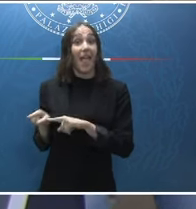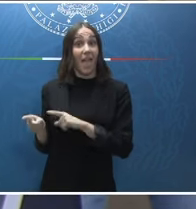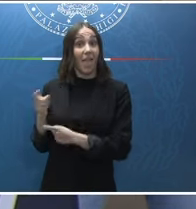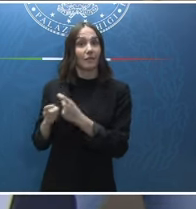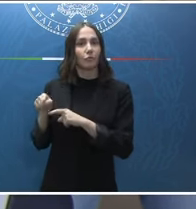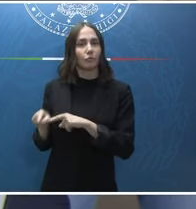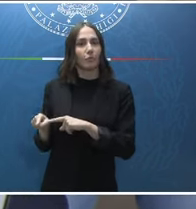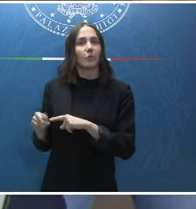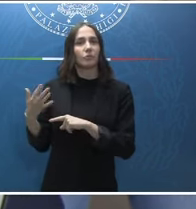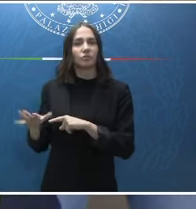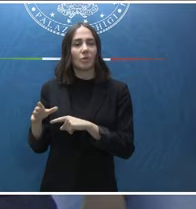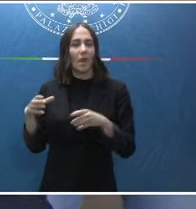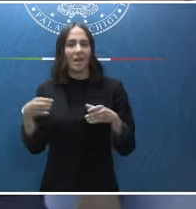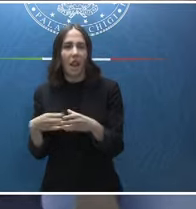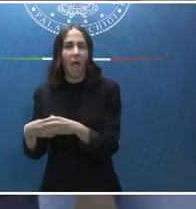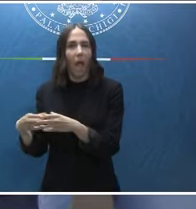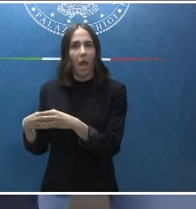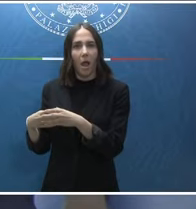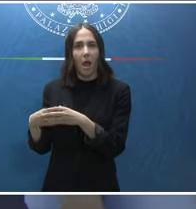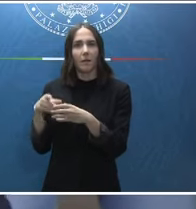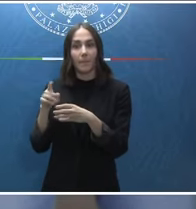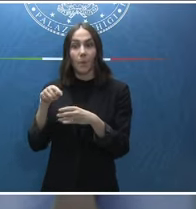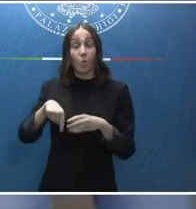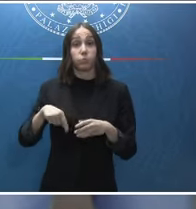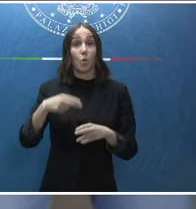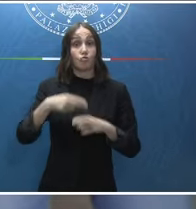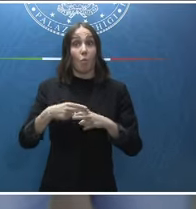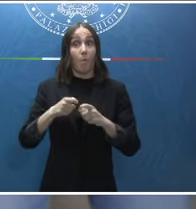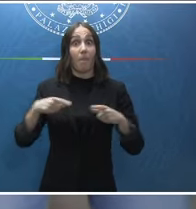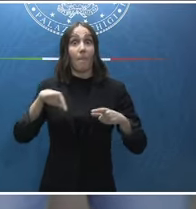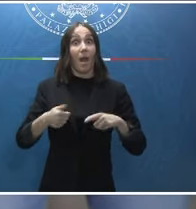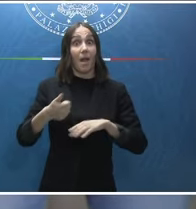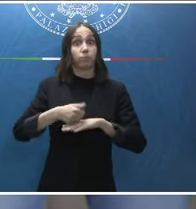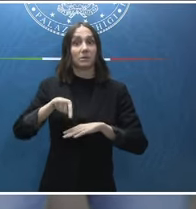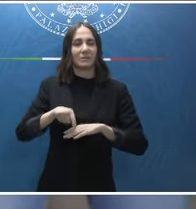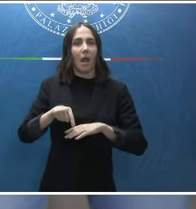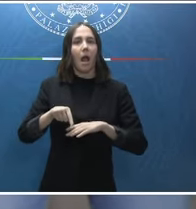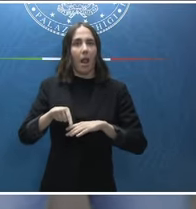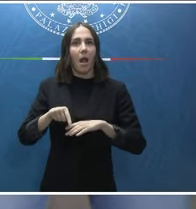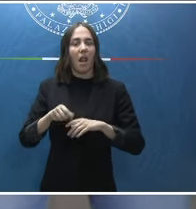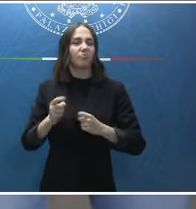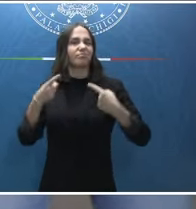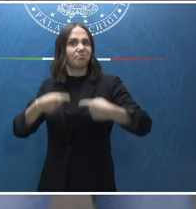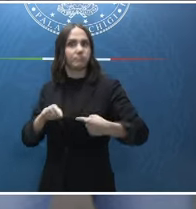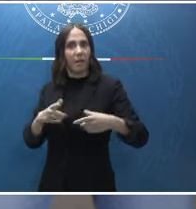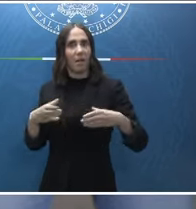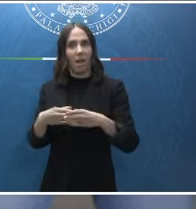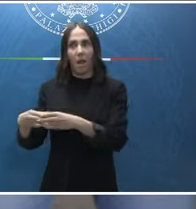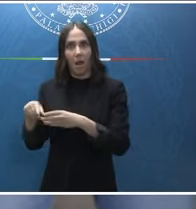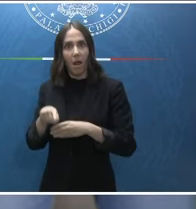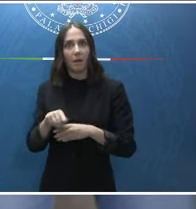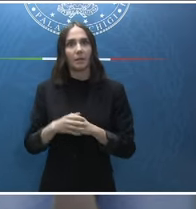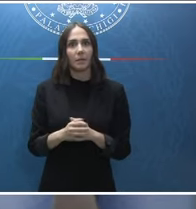dichiarato guerra ai clan della capitale, ha messo su un luogo di rinascita in un posto dove c'era un